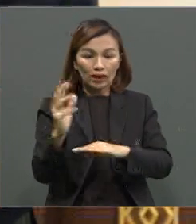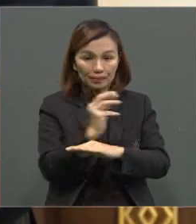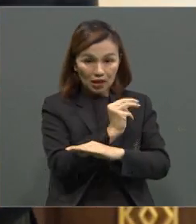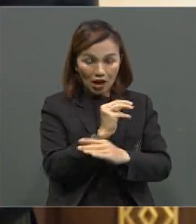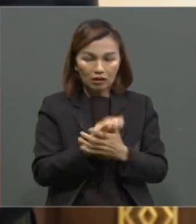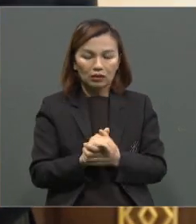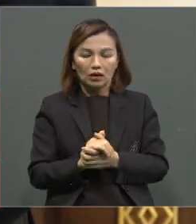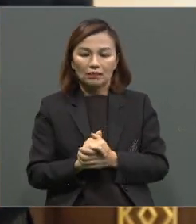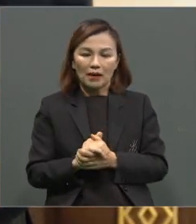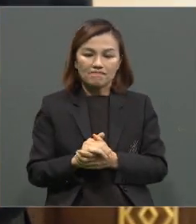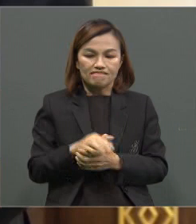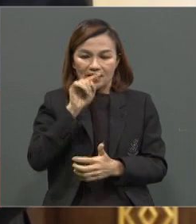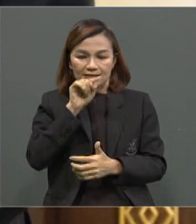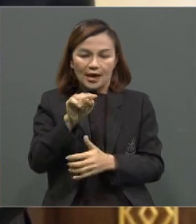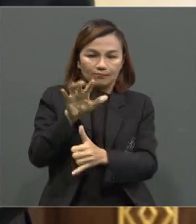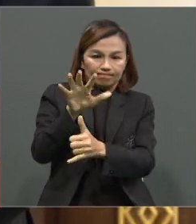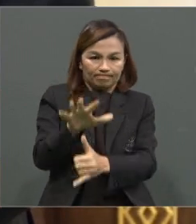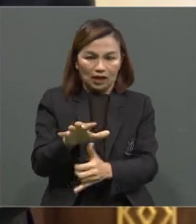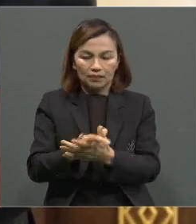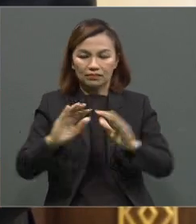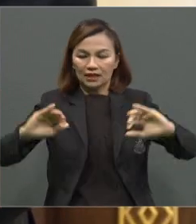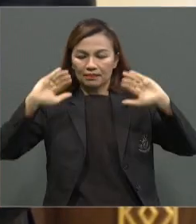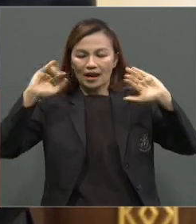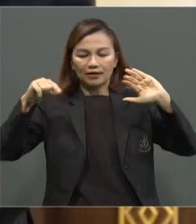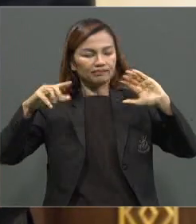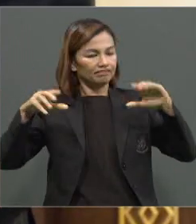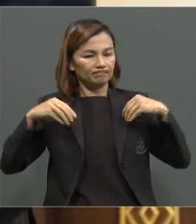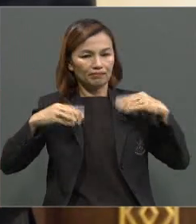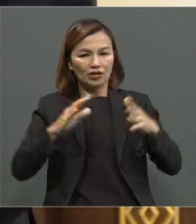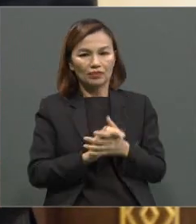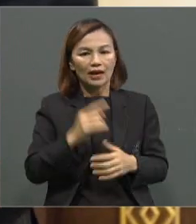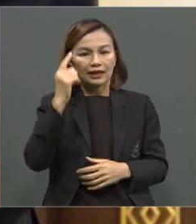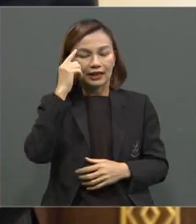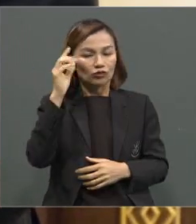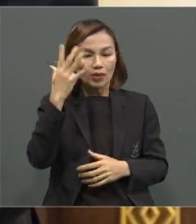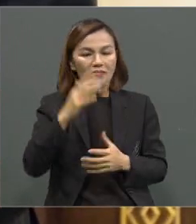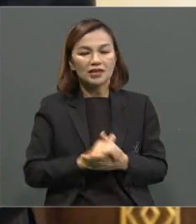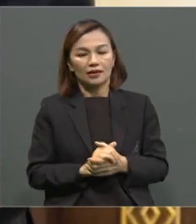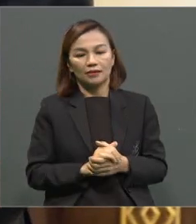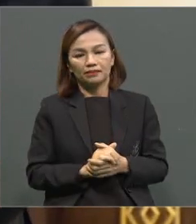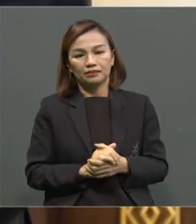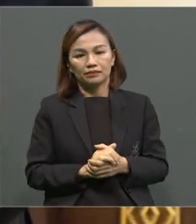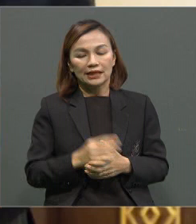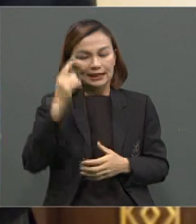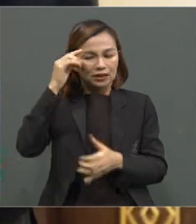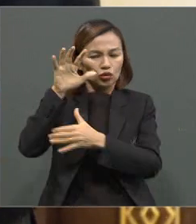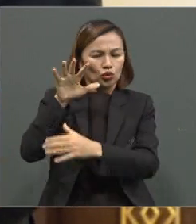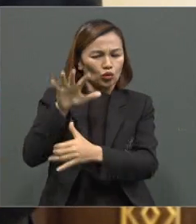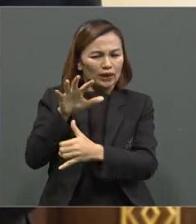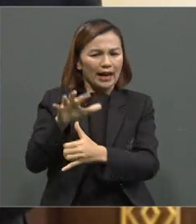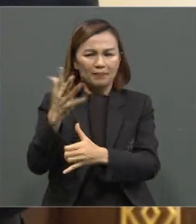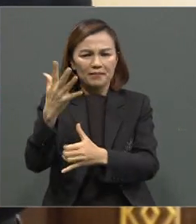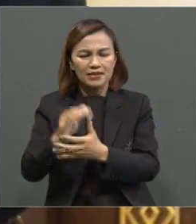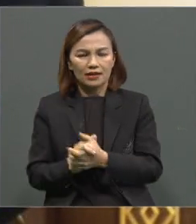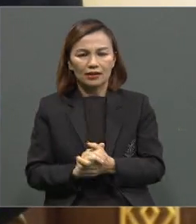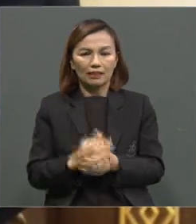กดดันผมเชื่อว่ารัฐบาลนี้ยอมรับไม่ได้นะครับเราคิดว่าคงไม่มีด้วยและไม่อยากให้มีถึงแม้มีก็ไม่ผมคิดว่าก็ไม่ส